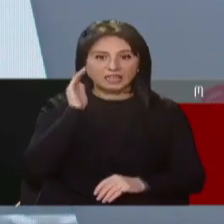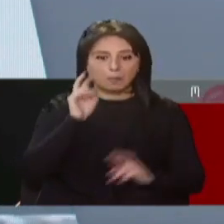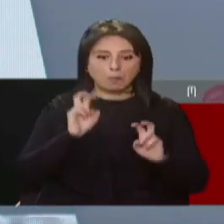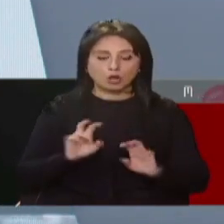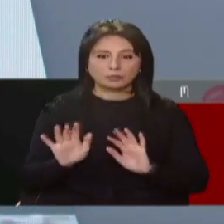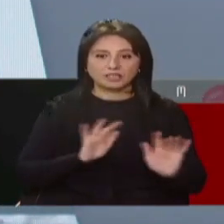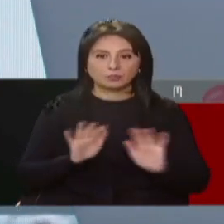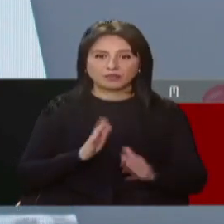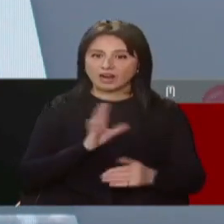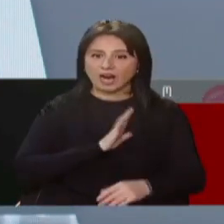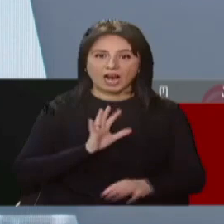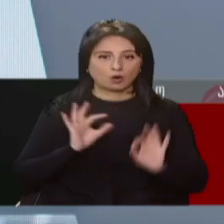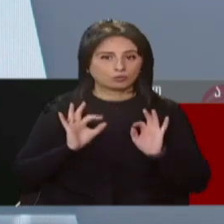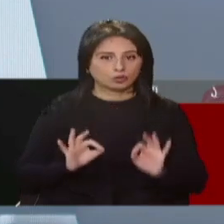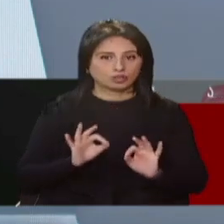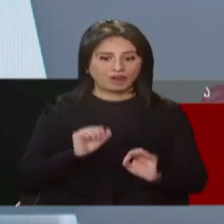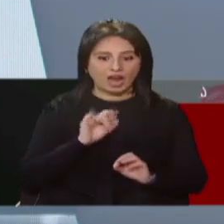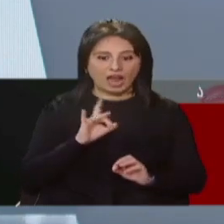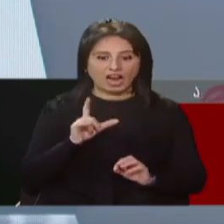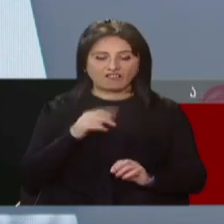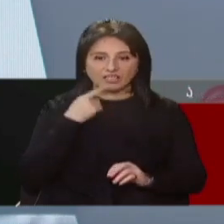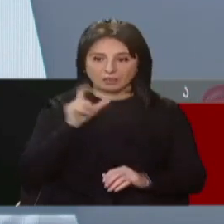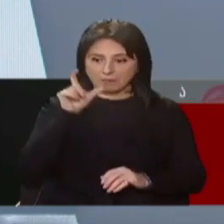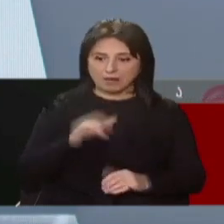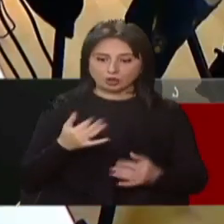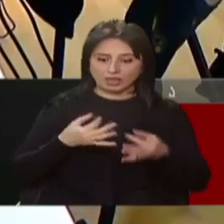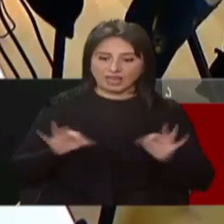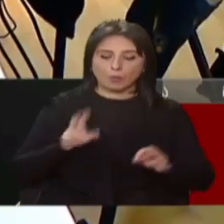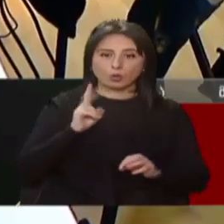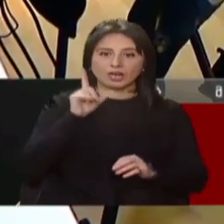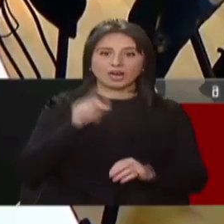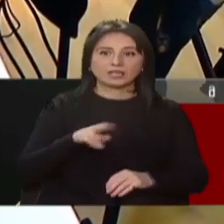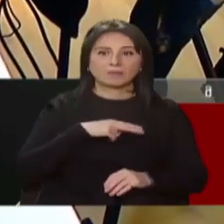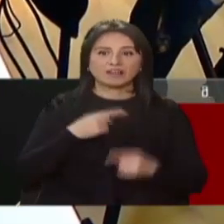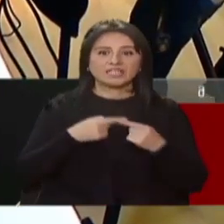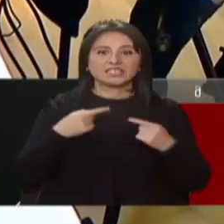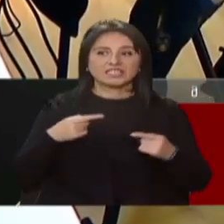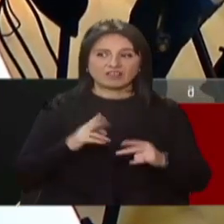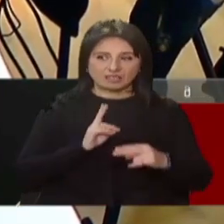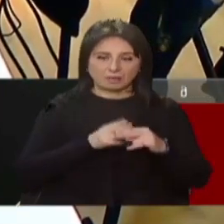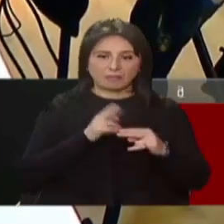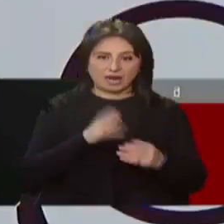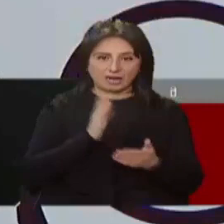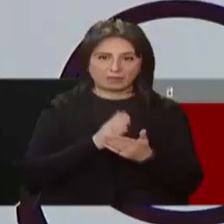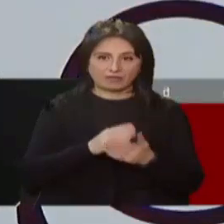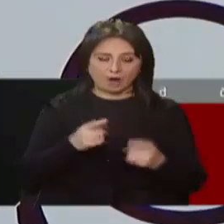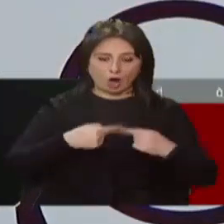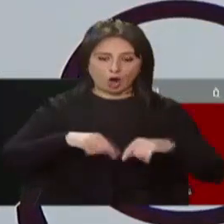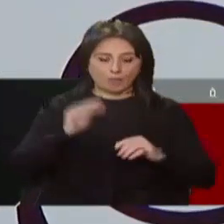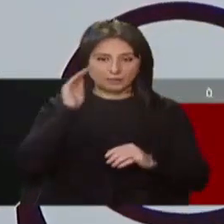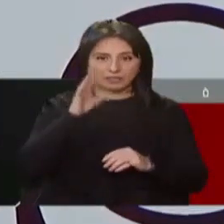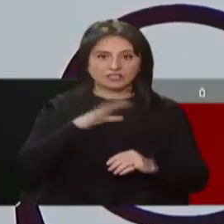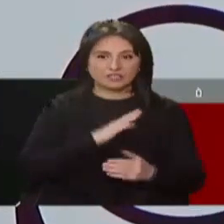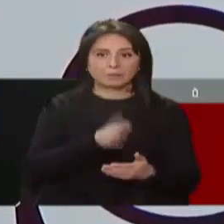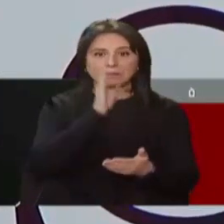موسمنيس بروسيسي آريقو اوبيكتوري آريوادزيس تكميت ماس روغورس داموكيدبل كانديداتس پارلامنتشي سخوادسخوا باريري شيخده دا ساكوميتيتو موسمنيبزه